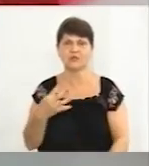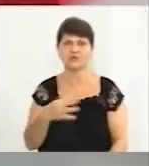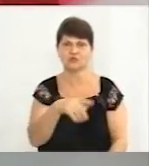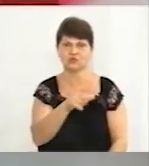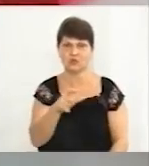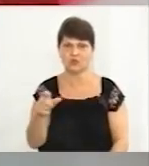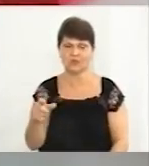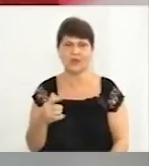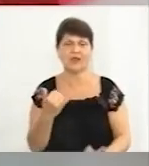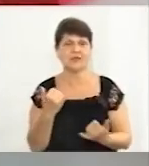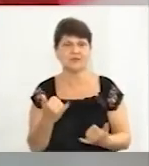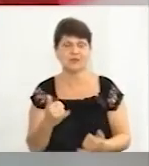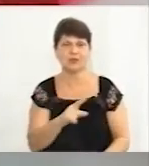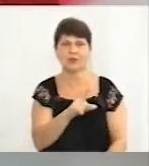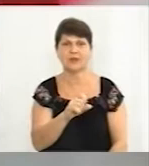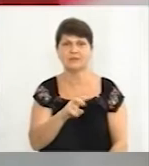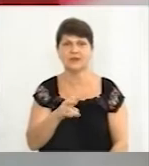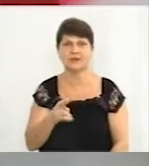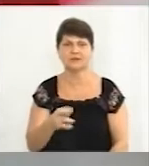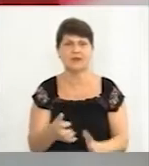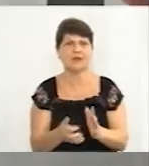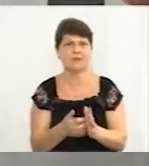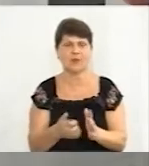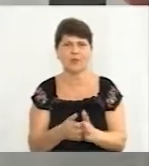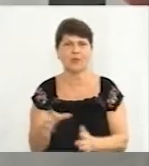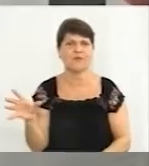за словами Зеленської, бракує усіх груп крові.